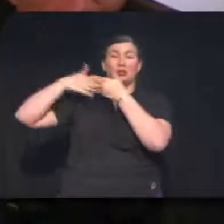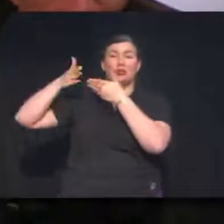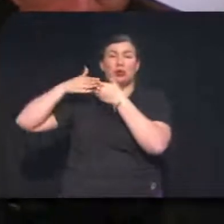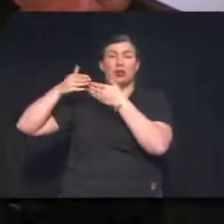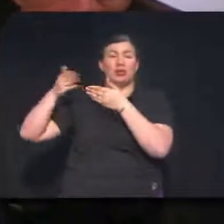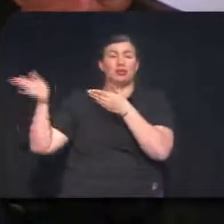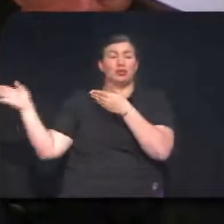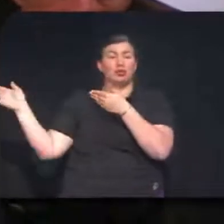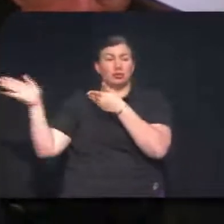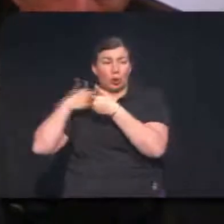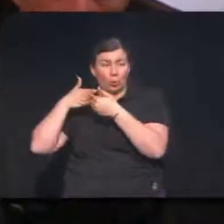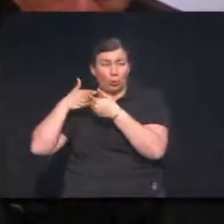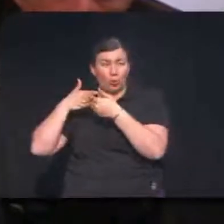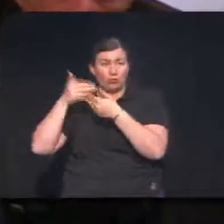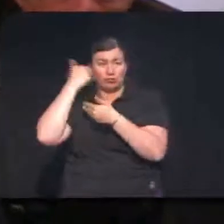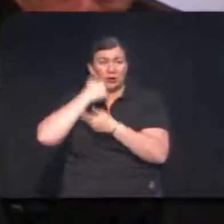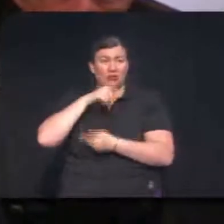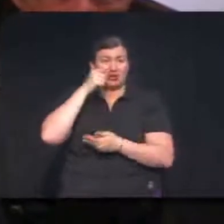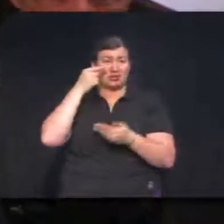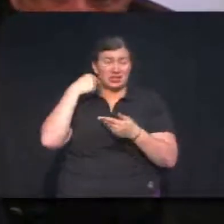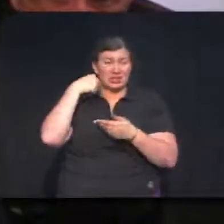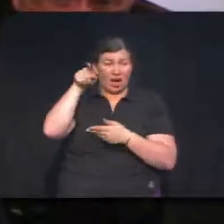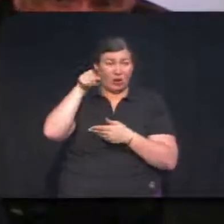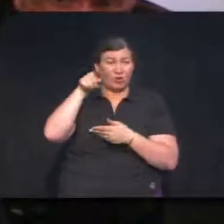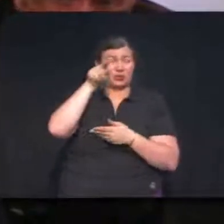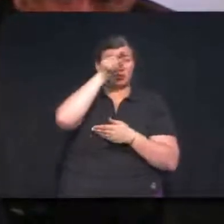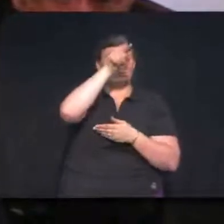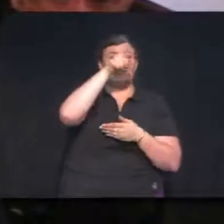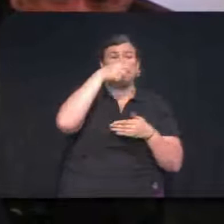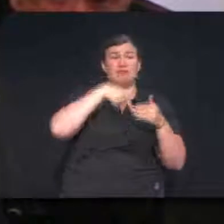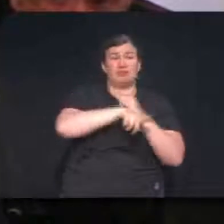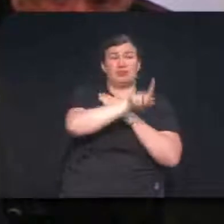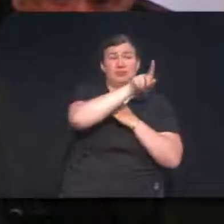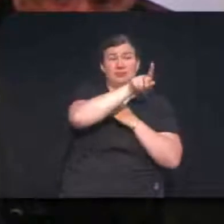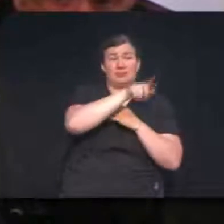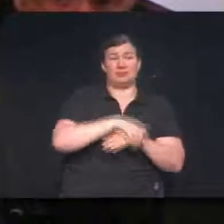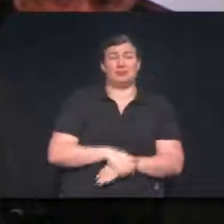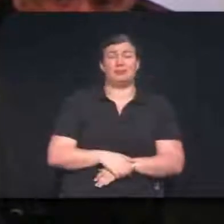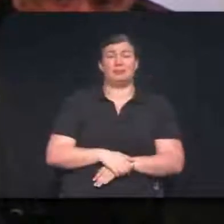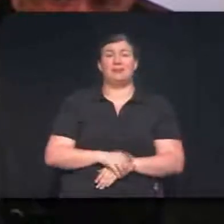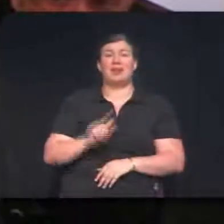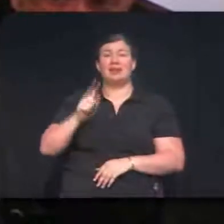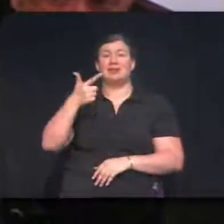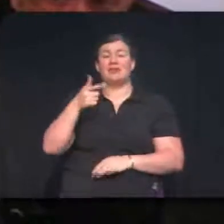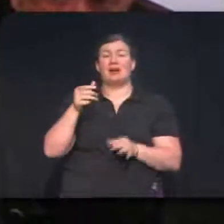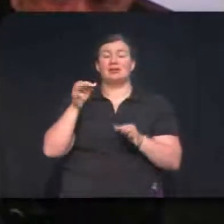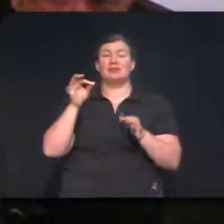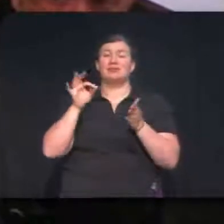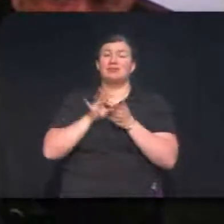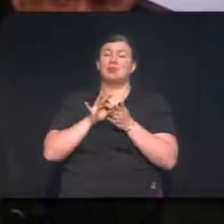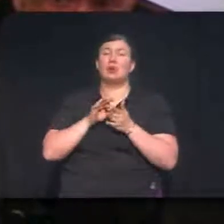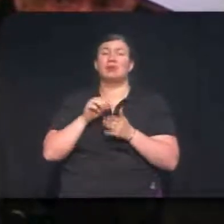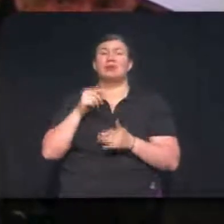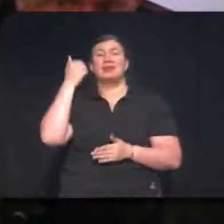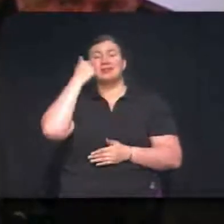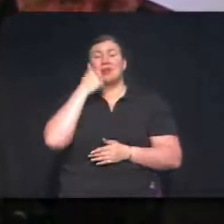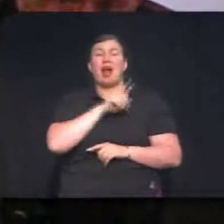dieser Halle die Halle verlassen zweite Durchsage Sebastian Nerz lässt mitteilen dass alle bundestagswahlkandidaten